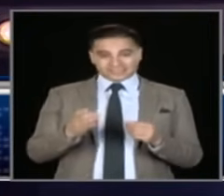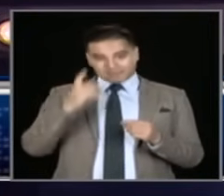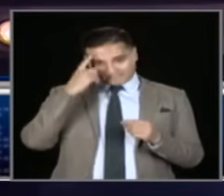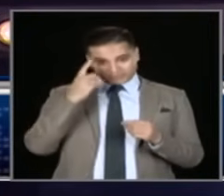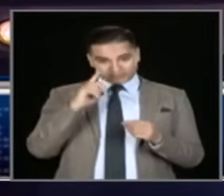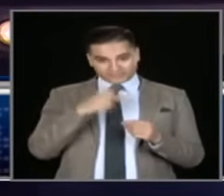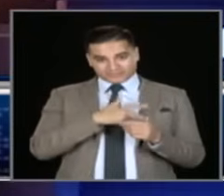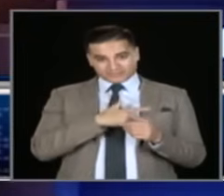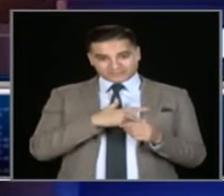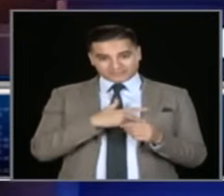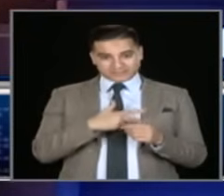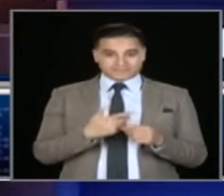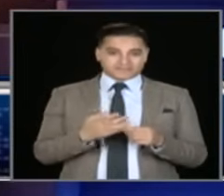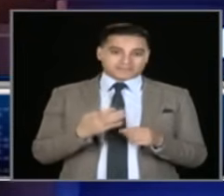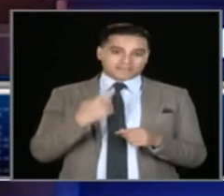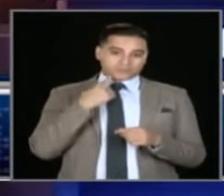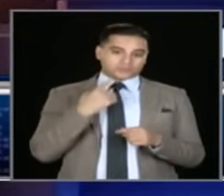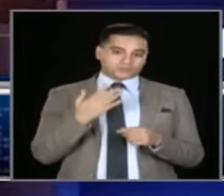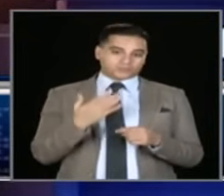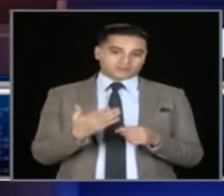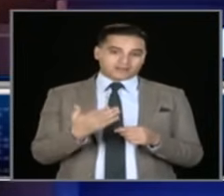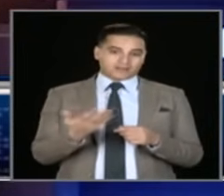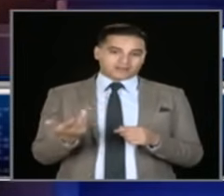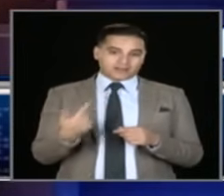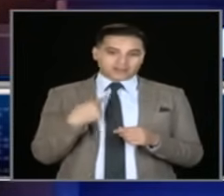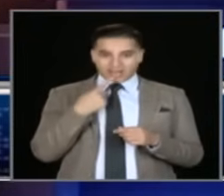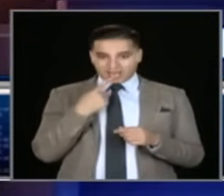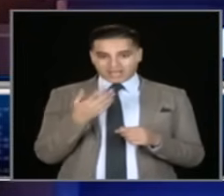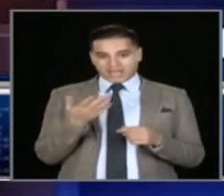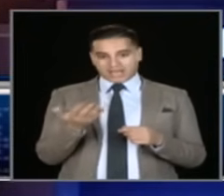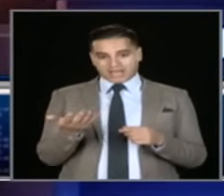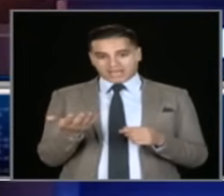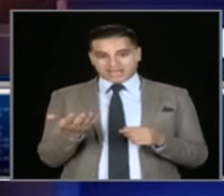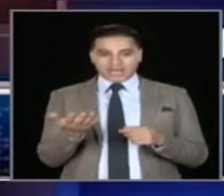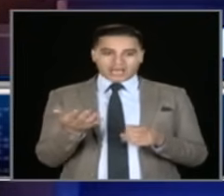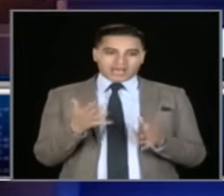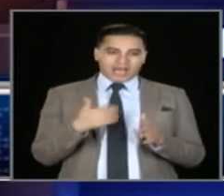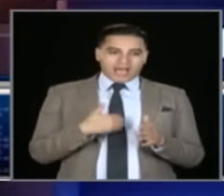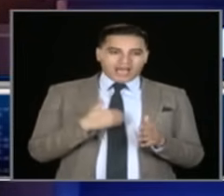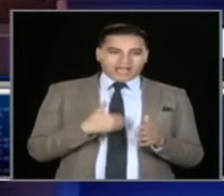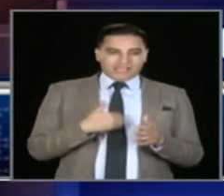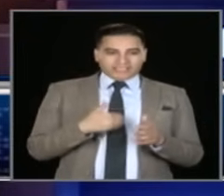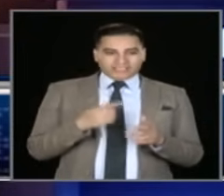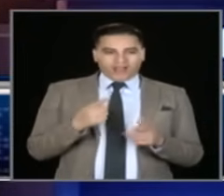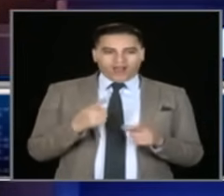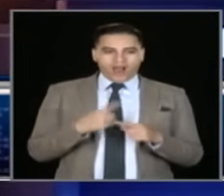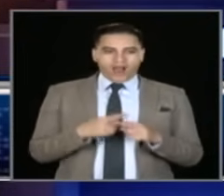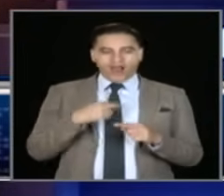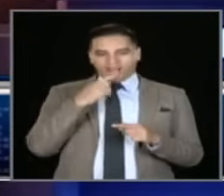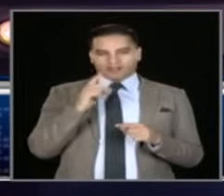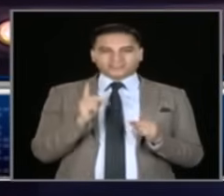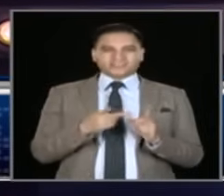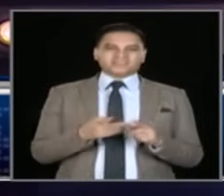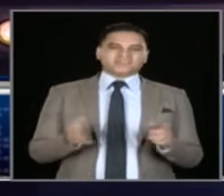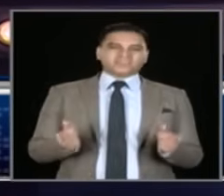تشاد وتوجو بس؟ معقولة؟ بتخميني ليه؟ انا وصلت شادو توجو، فانا دايما بحط واحد زياده. هو هو قال واحده طلعت غلط، قلت انا اقول 2.